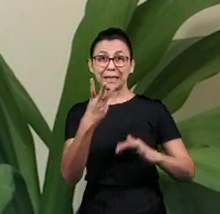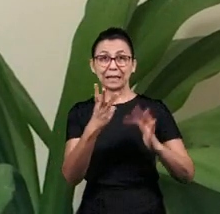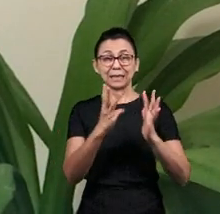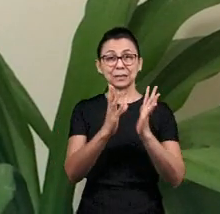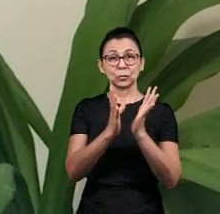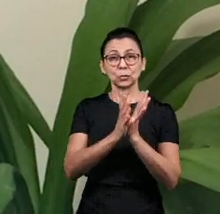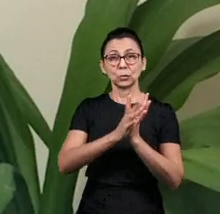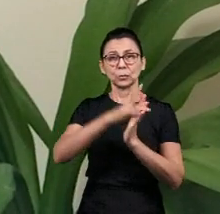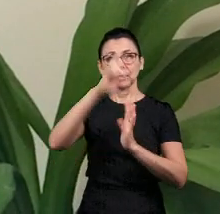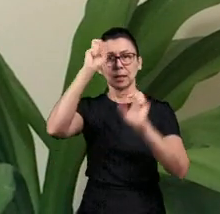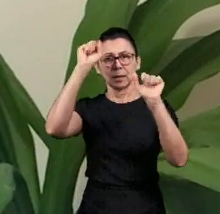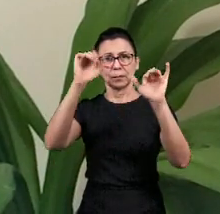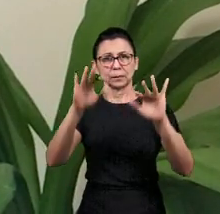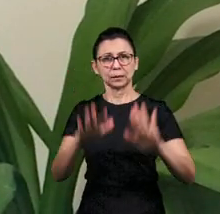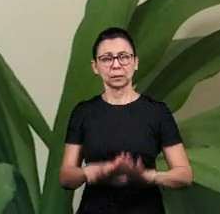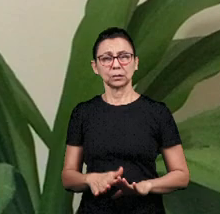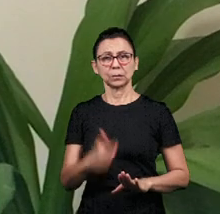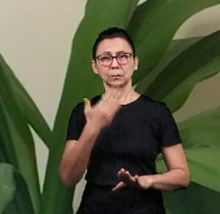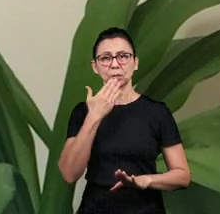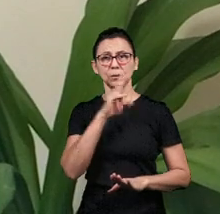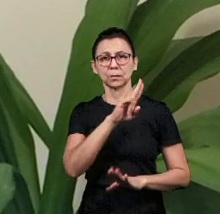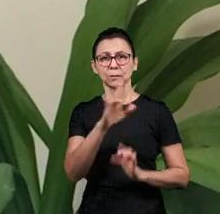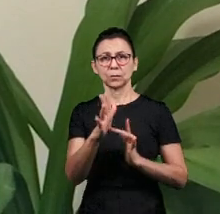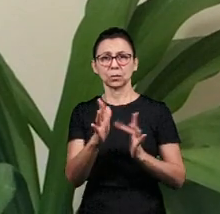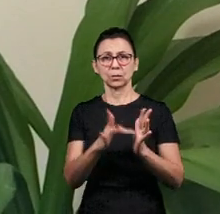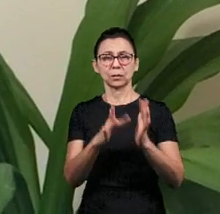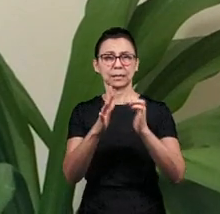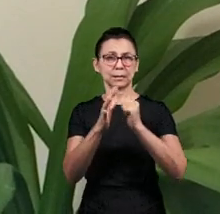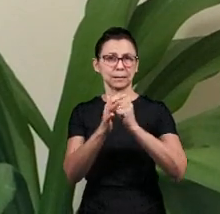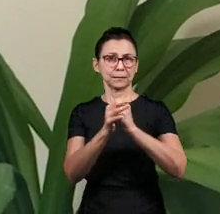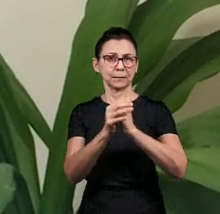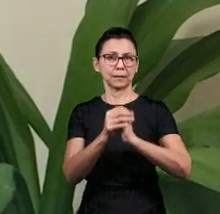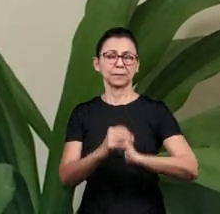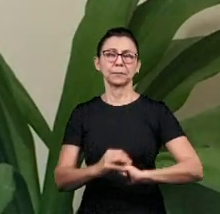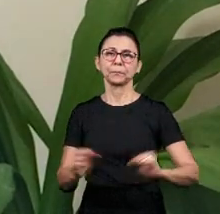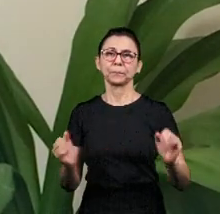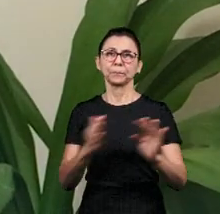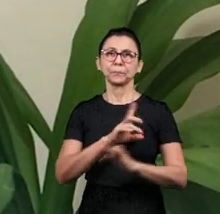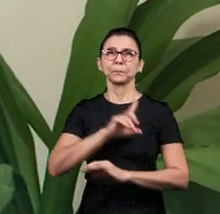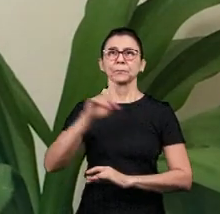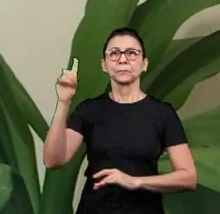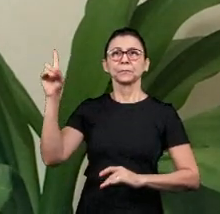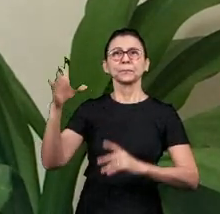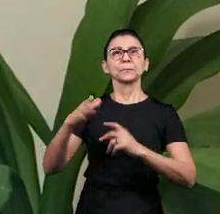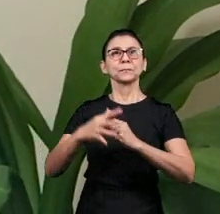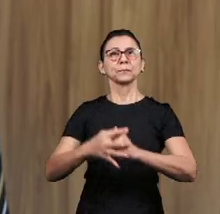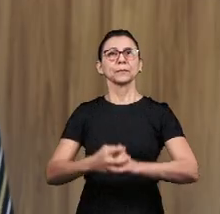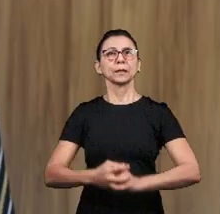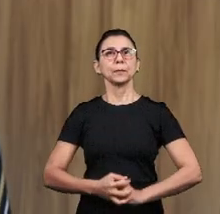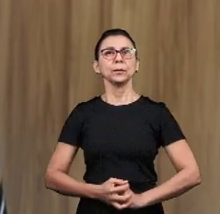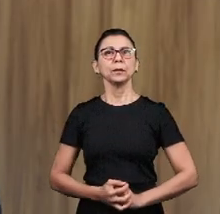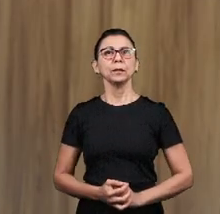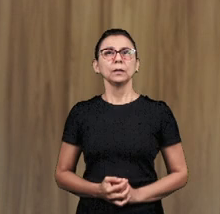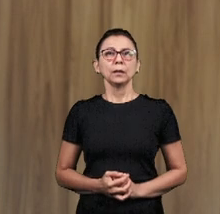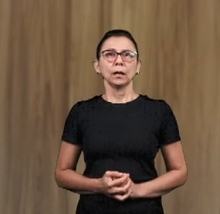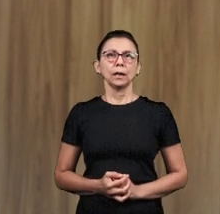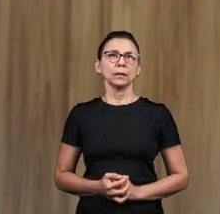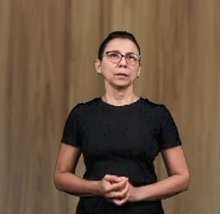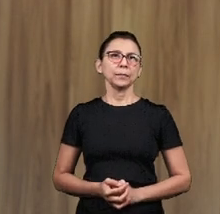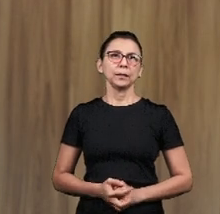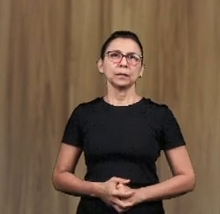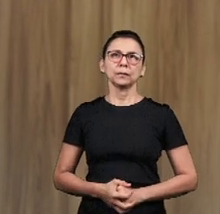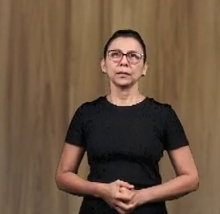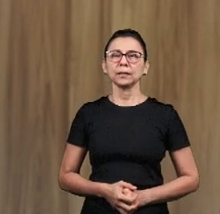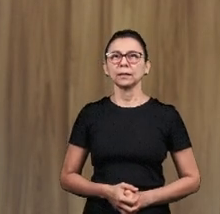bénédiction, car nous prions au nom de Jésus. Amen. Gloire à Dieu. Amen, mes frères. La paix du